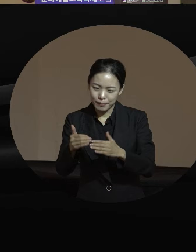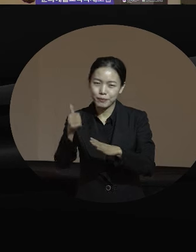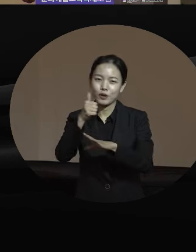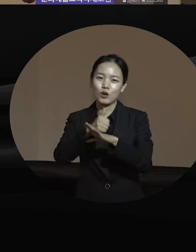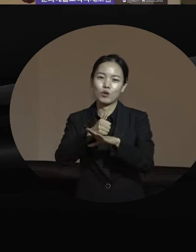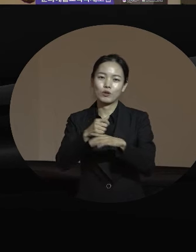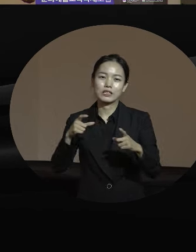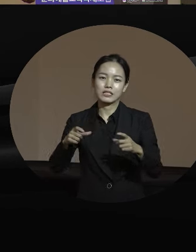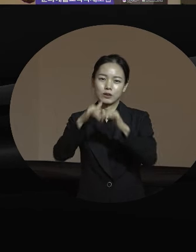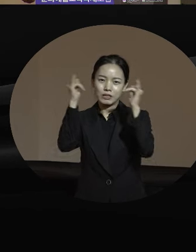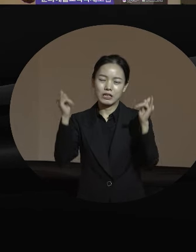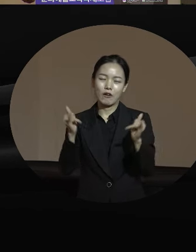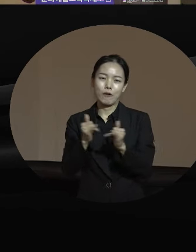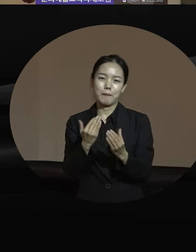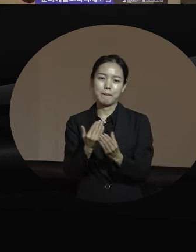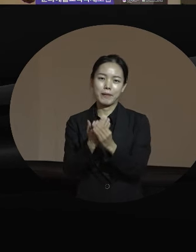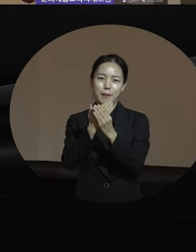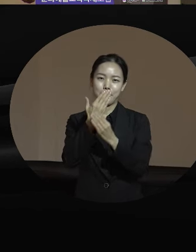것으로 기대하고 있습니다.